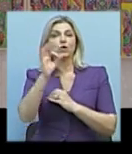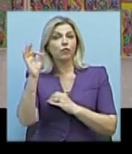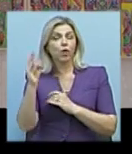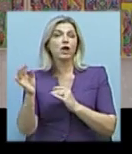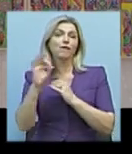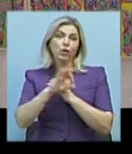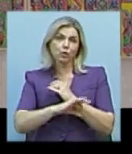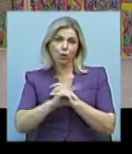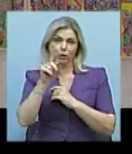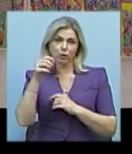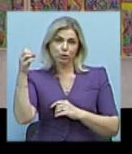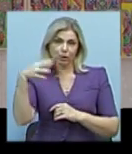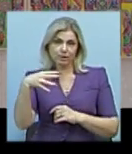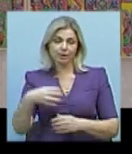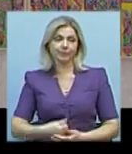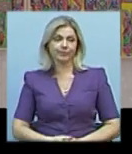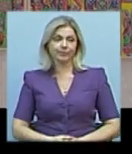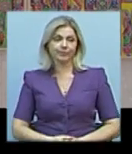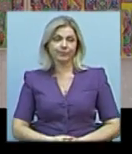схід його. Я